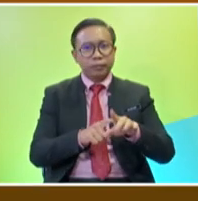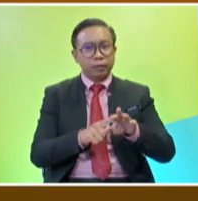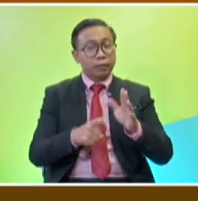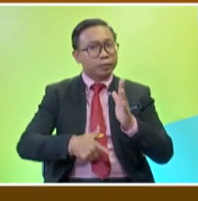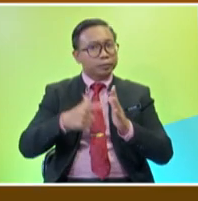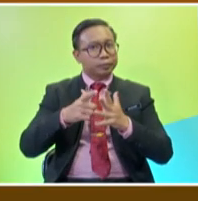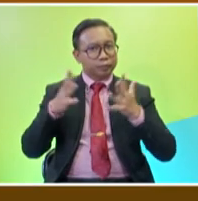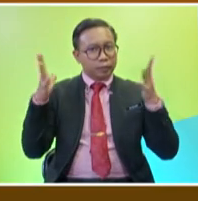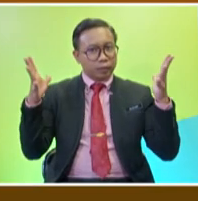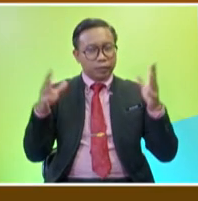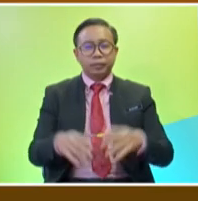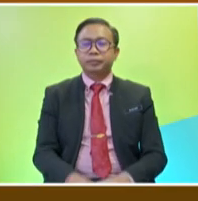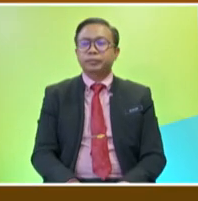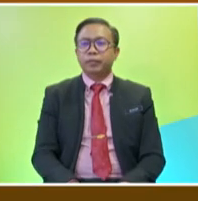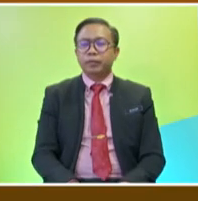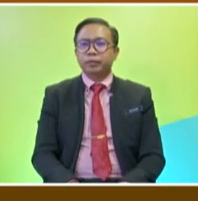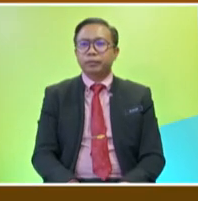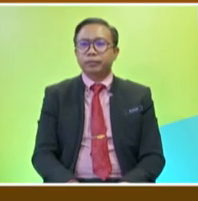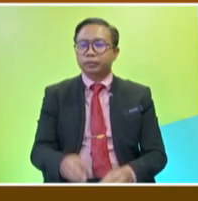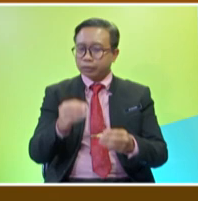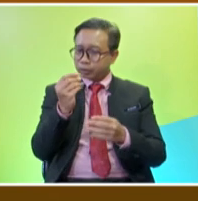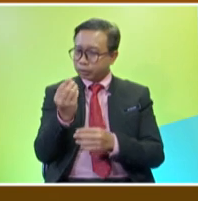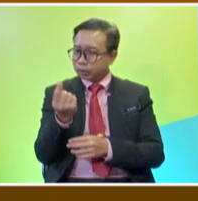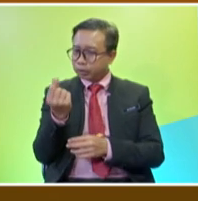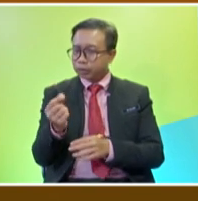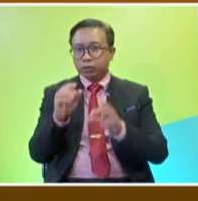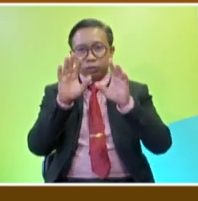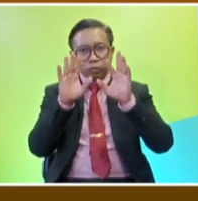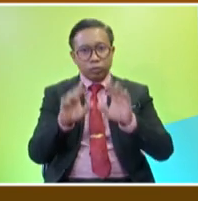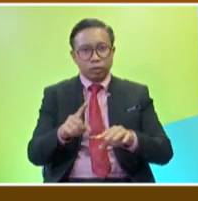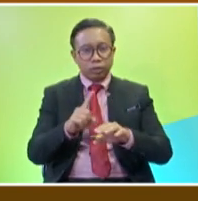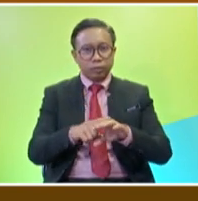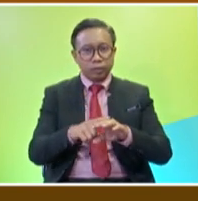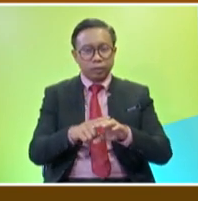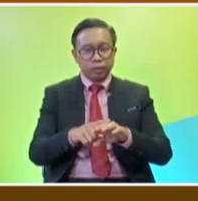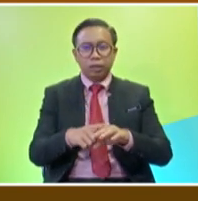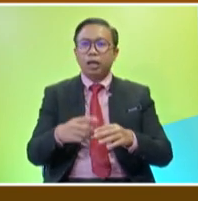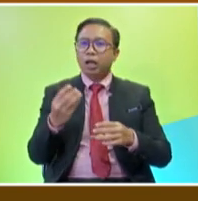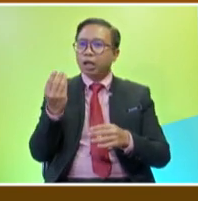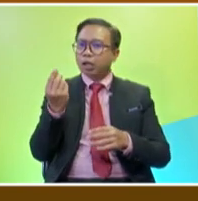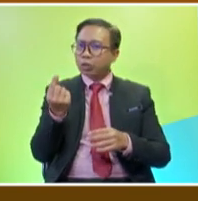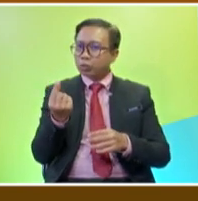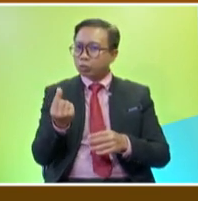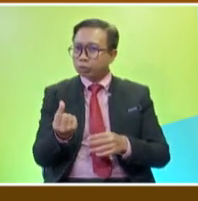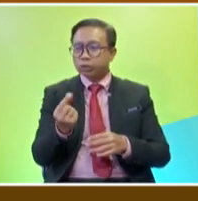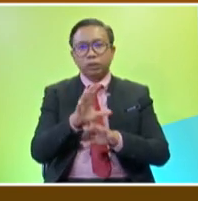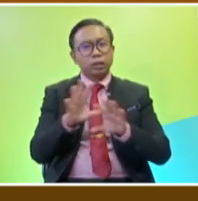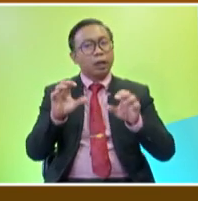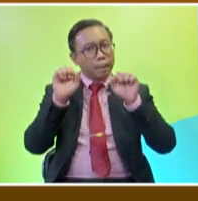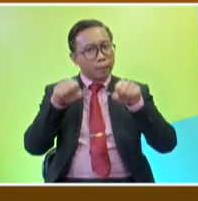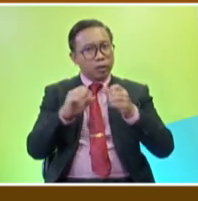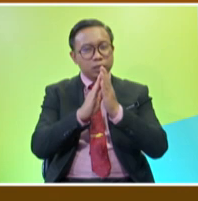besar supaya dapat memecahkan titisan titisan hujan tadi kepada titisan Titan yang halus dan tidak menyebabkan